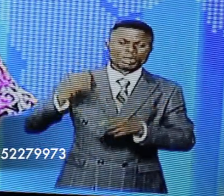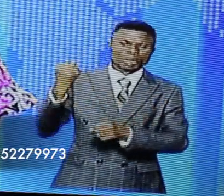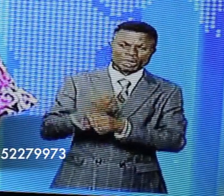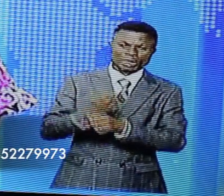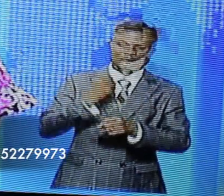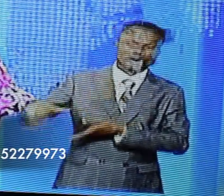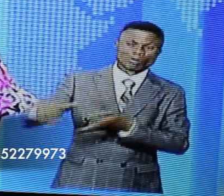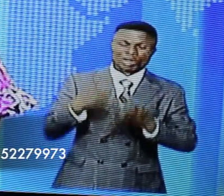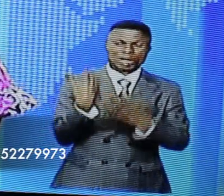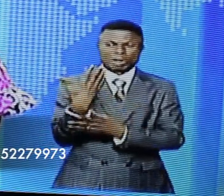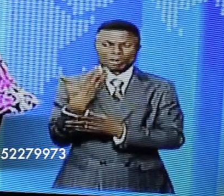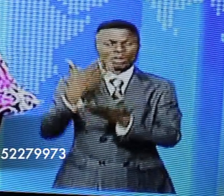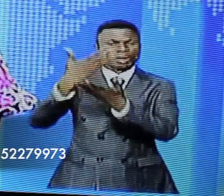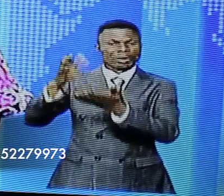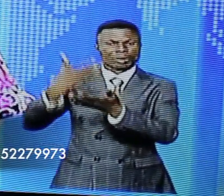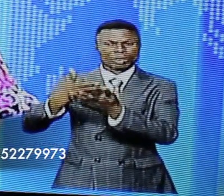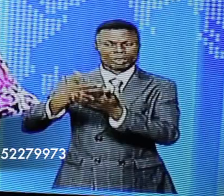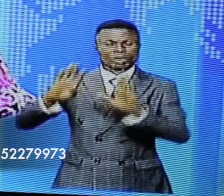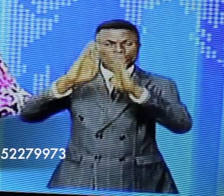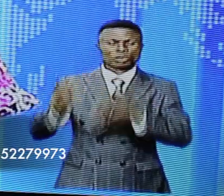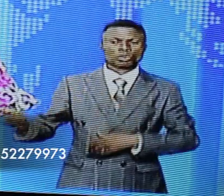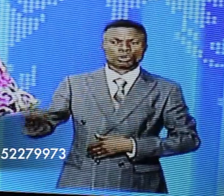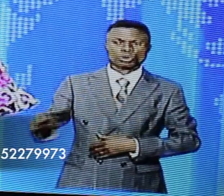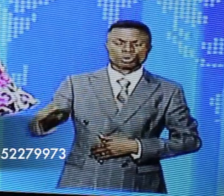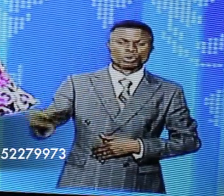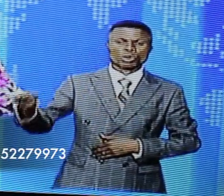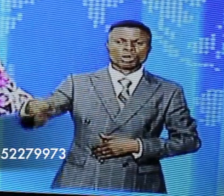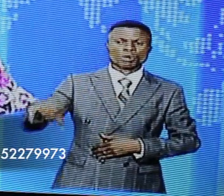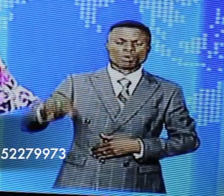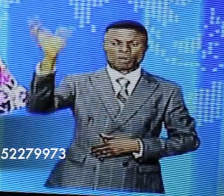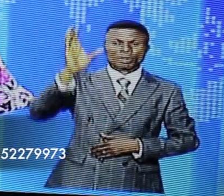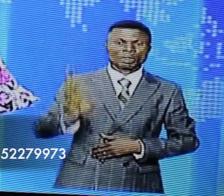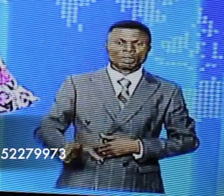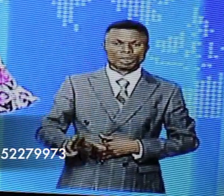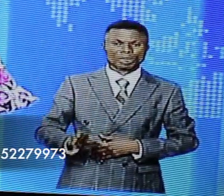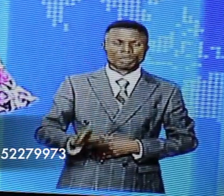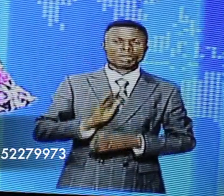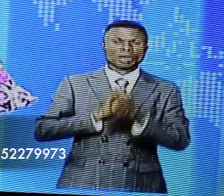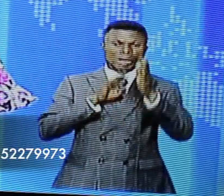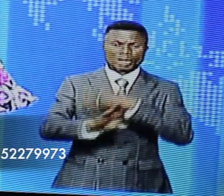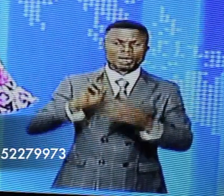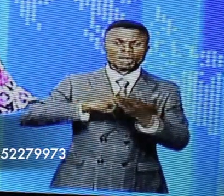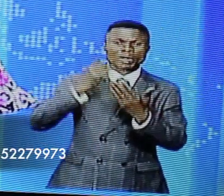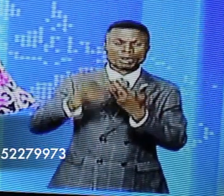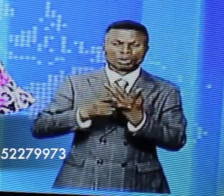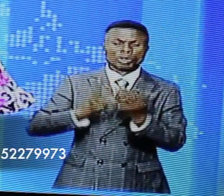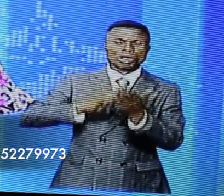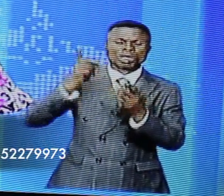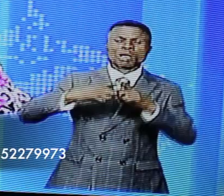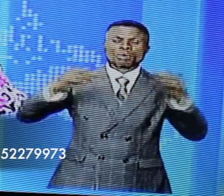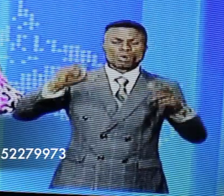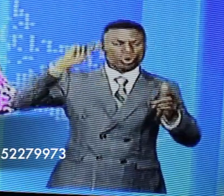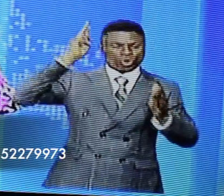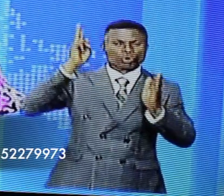de ces routes viennent distribuer dans tous les territoires de la province du Congo central. Ceci s'inscrit dans le cadre du vaste programme du